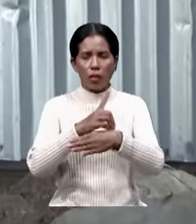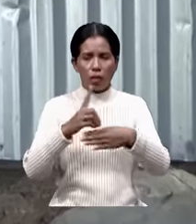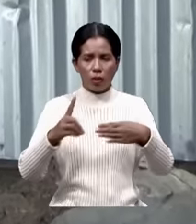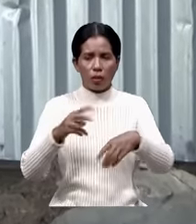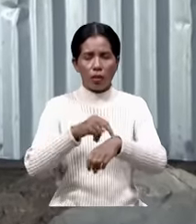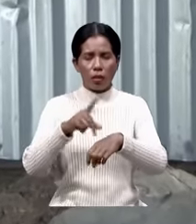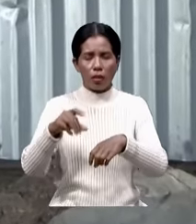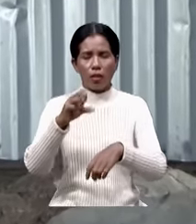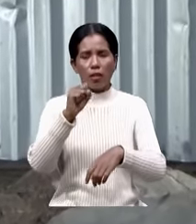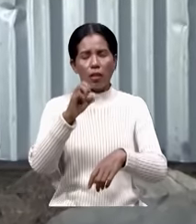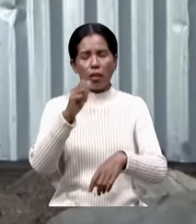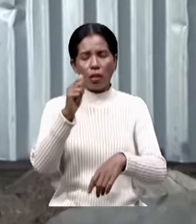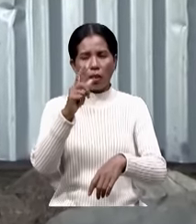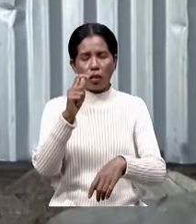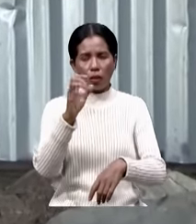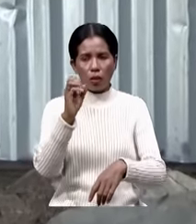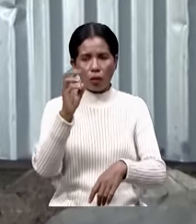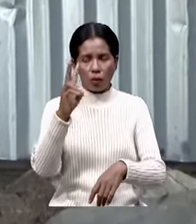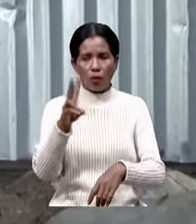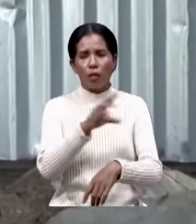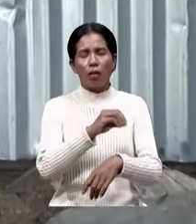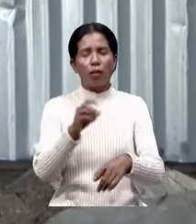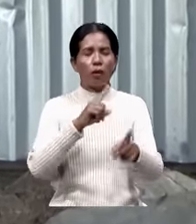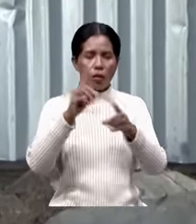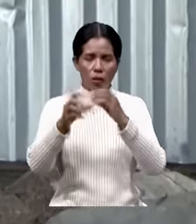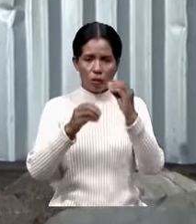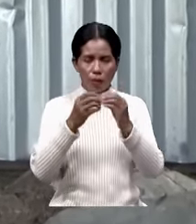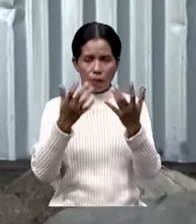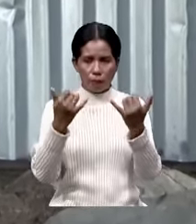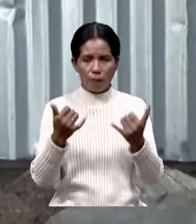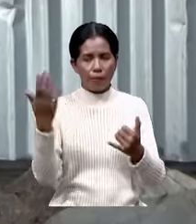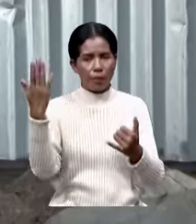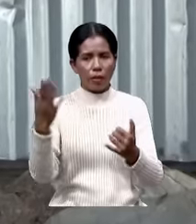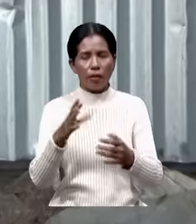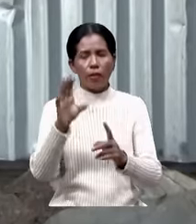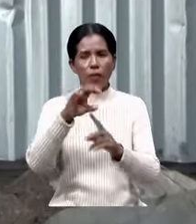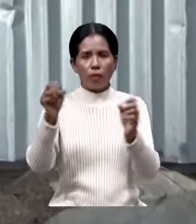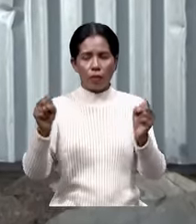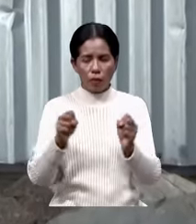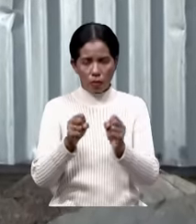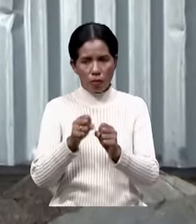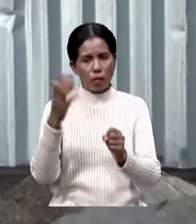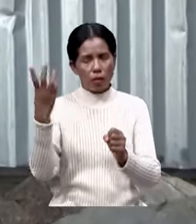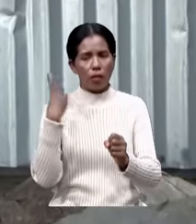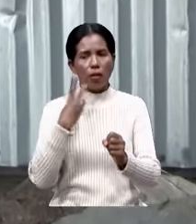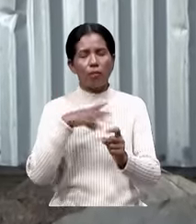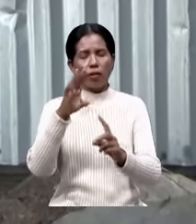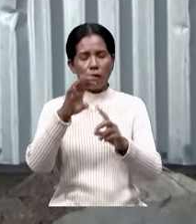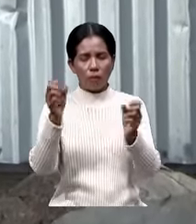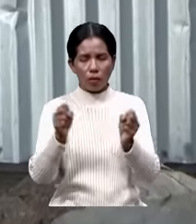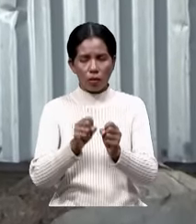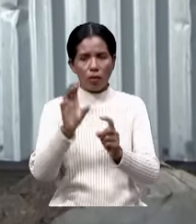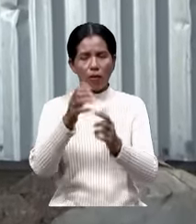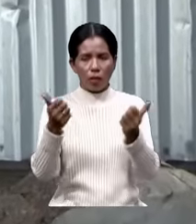tu niya, epos si fi gabinete siya tu, mo si explica, iha si fi suku mo siya neba hotu, am si fi suku si fi alde iha neba